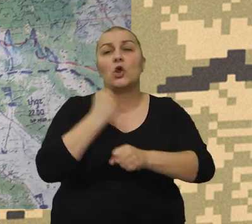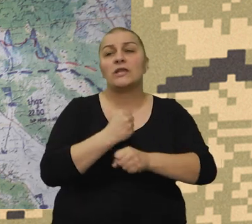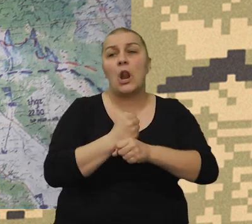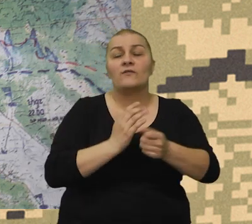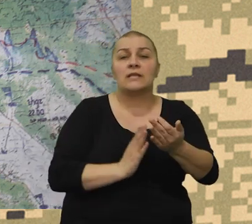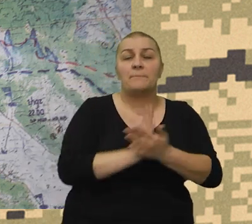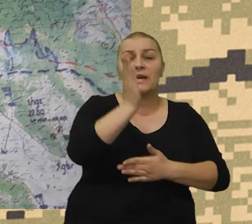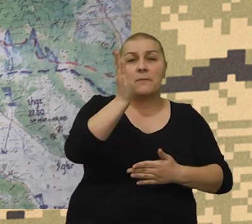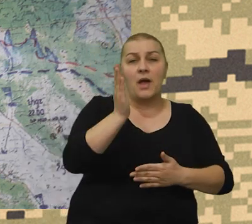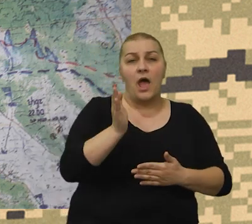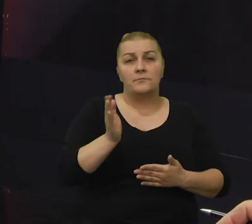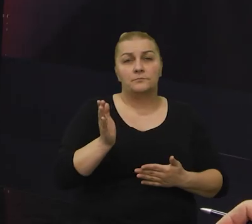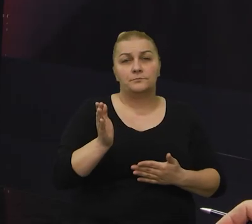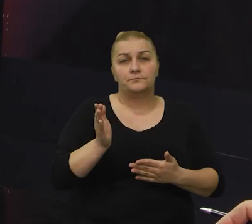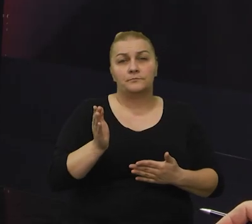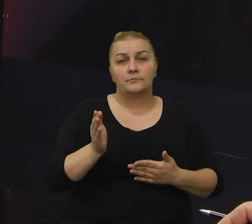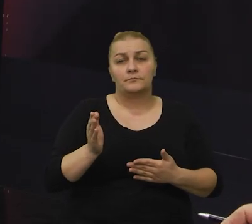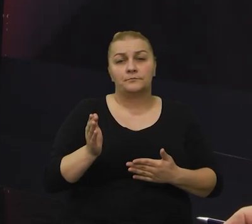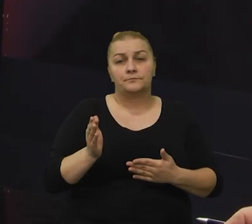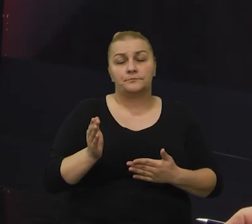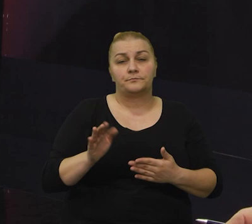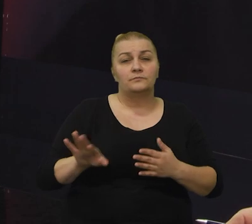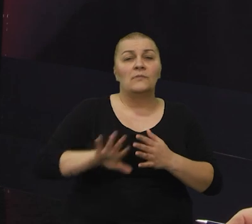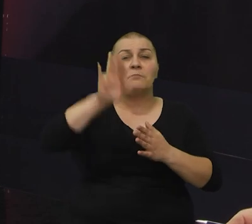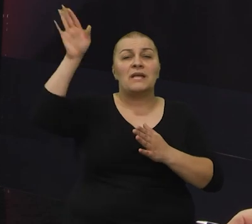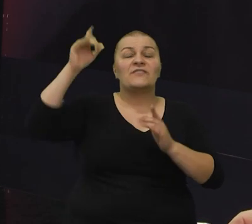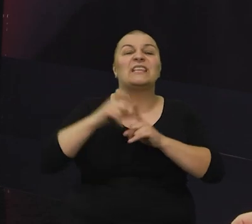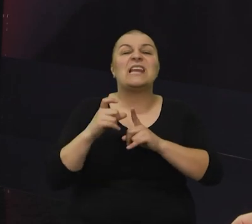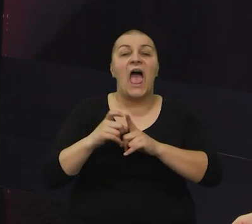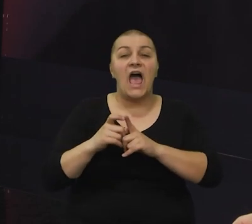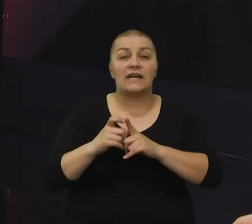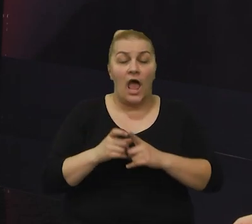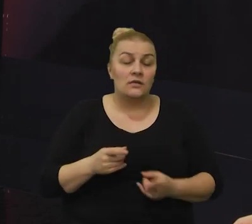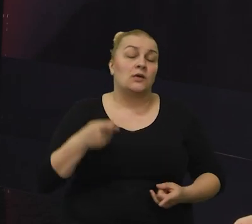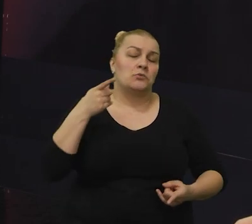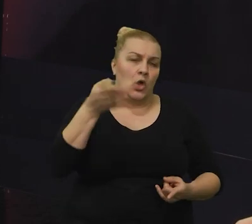djelovanje prema masivu